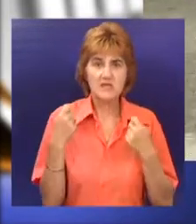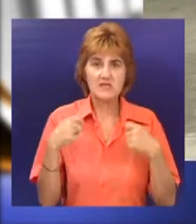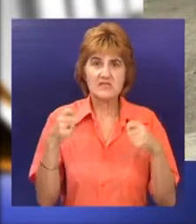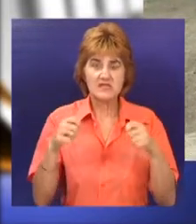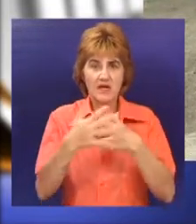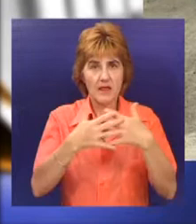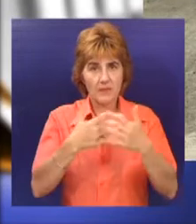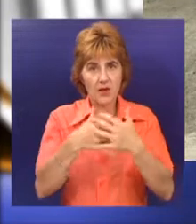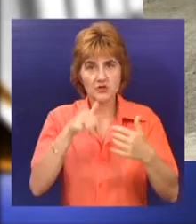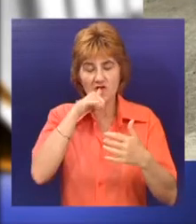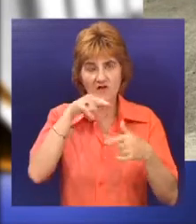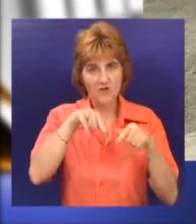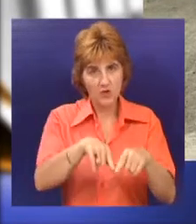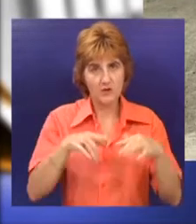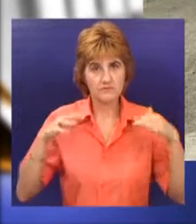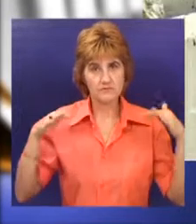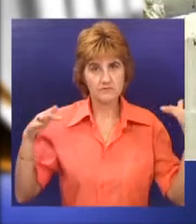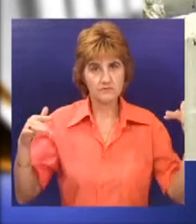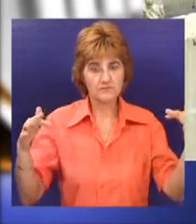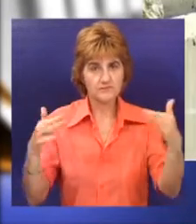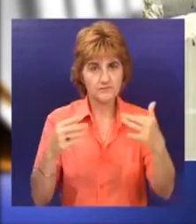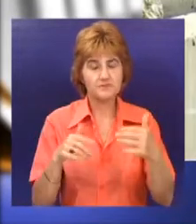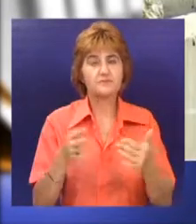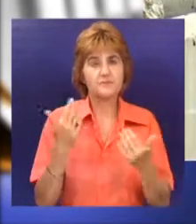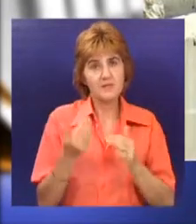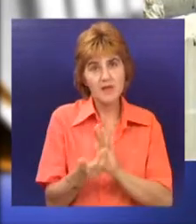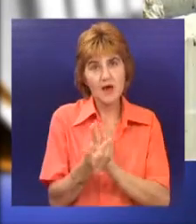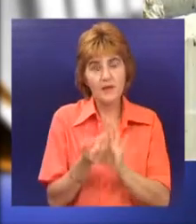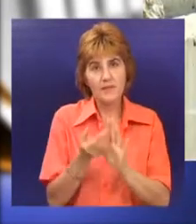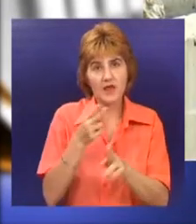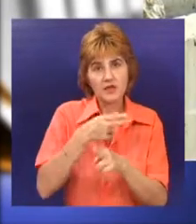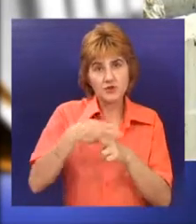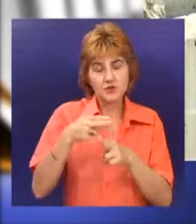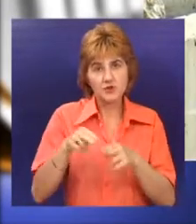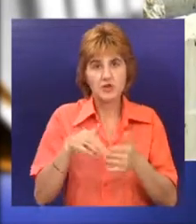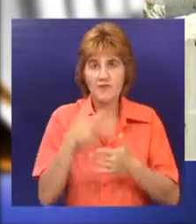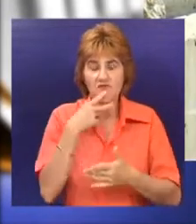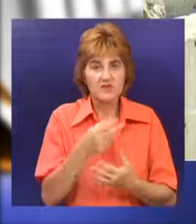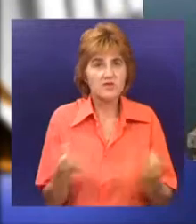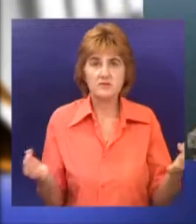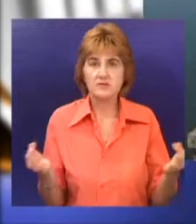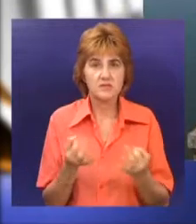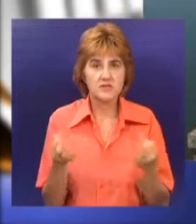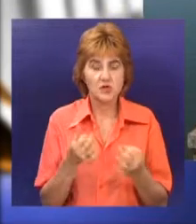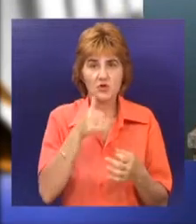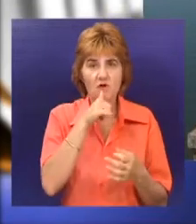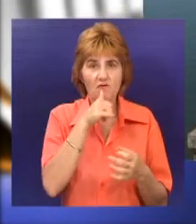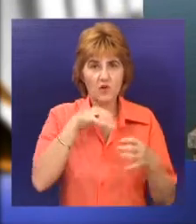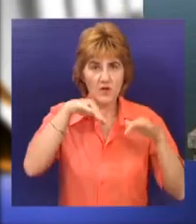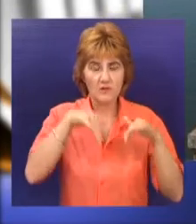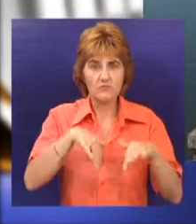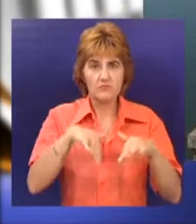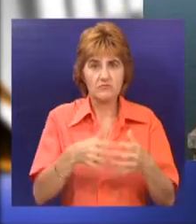izgradnja prečistača za otpadne vode. Međutim, pre izmuljivanja jezera trebalo bi da se utvrde uzroci zbog kojih nastaje